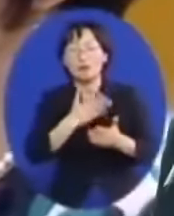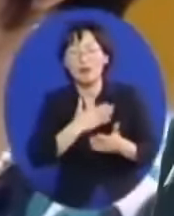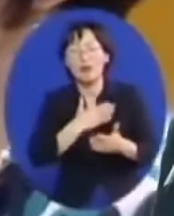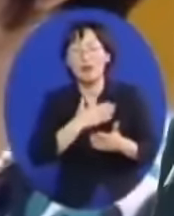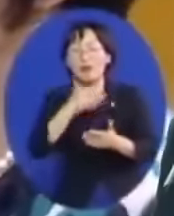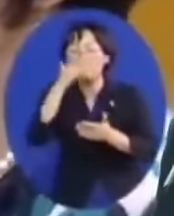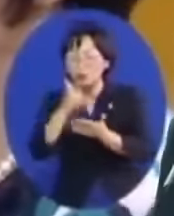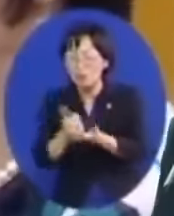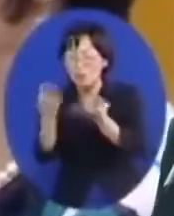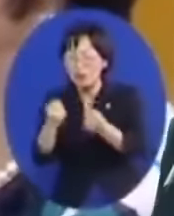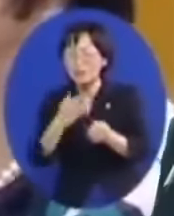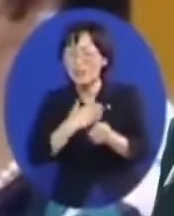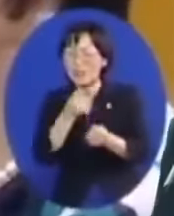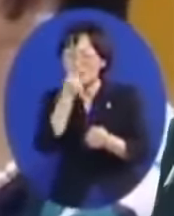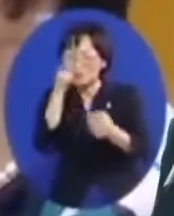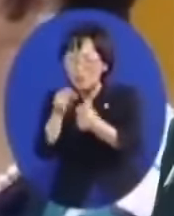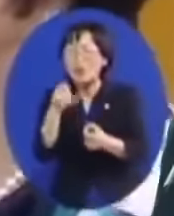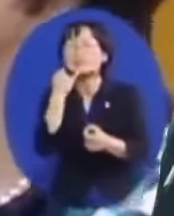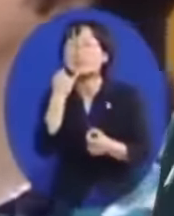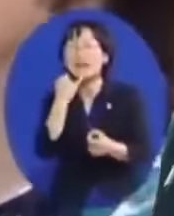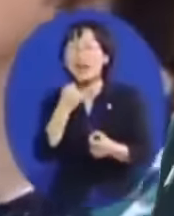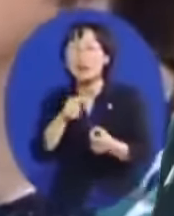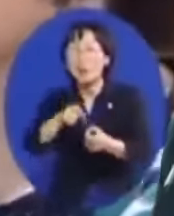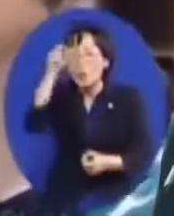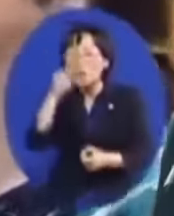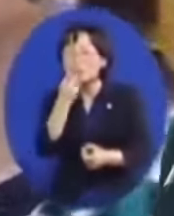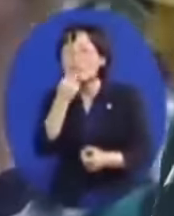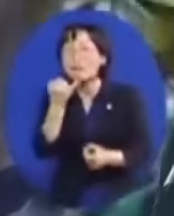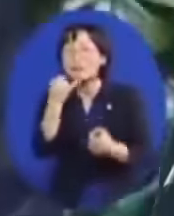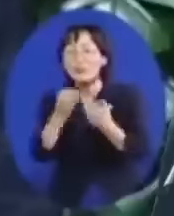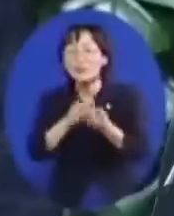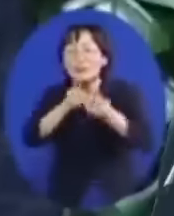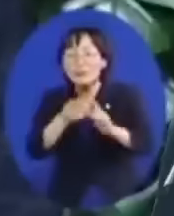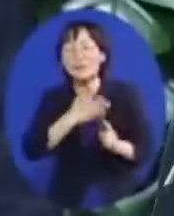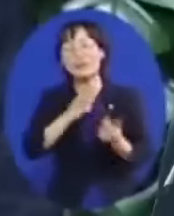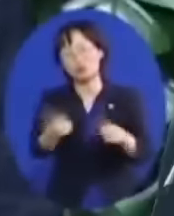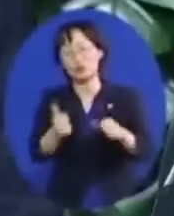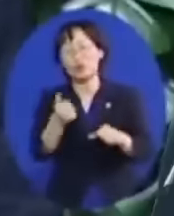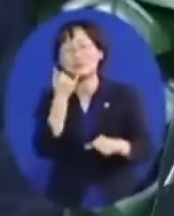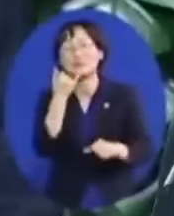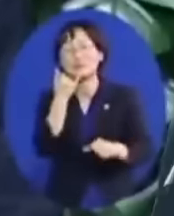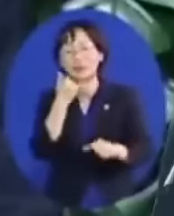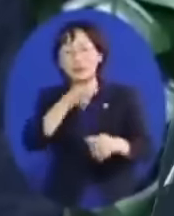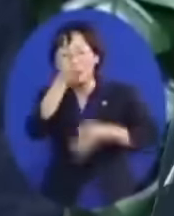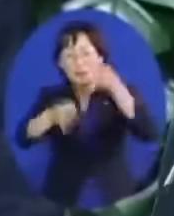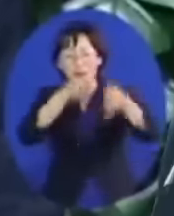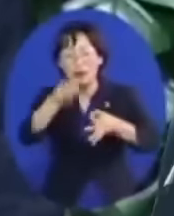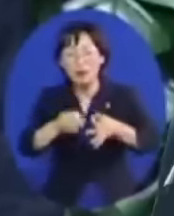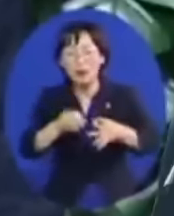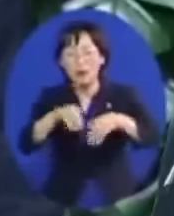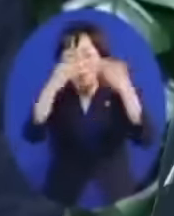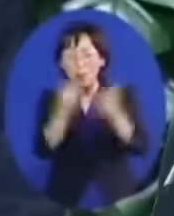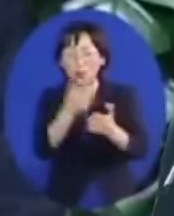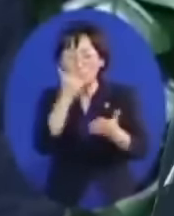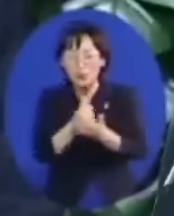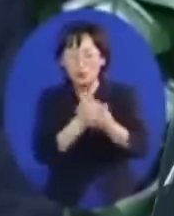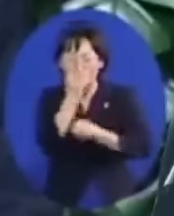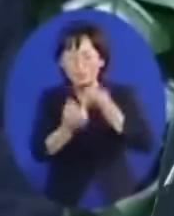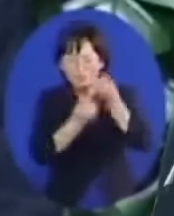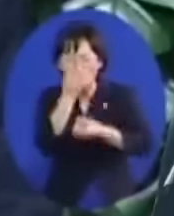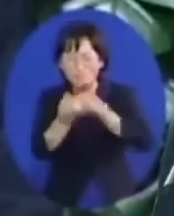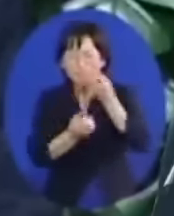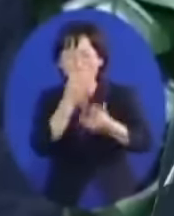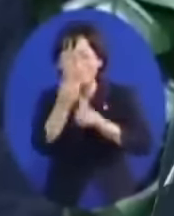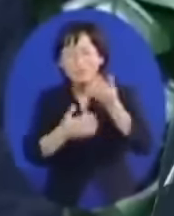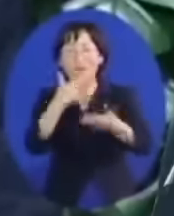나는 오래 살았으니까 내가 대신 죽게 해주십시오. 주님께 부르짖어 기도하니까 모든 죄를 회개를 했습니다.